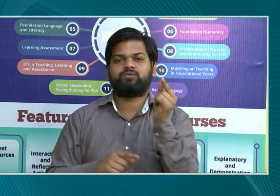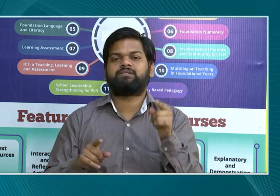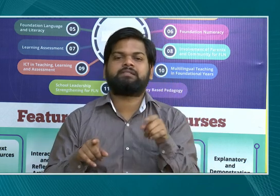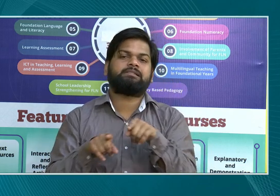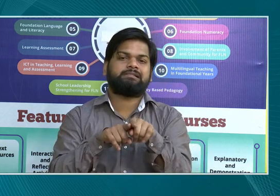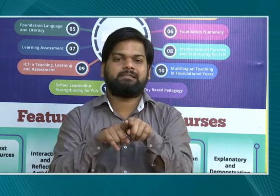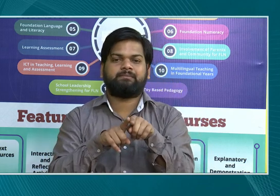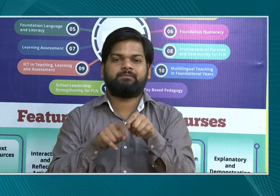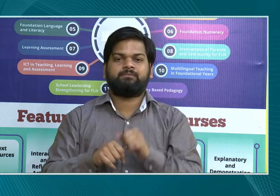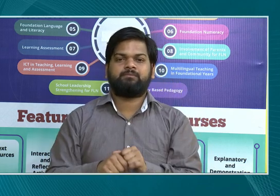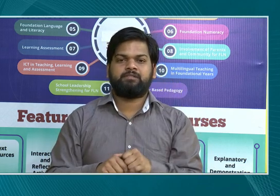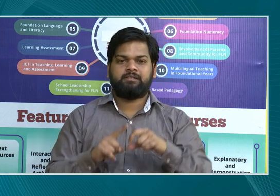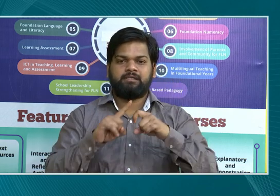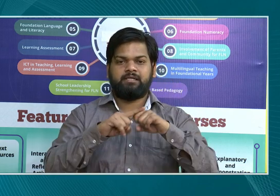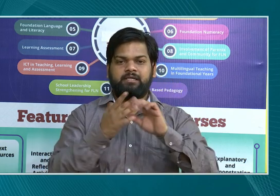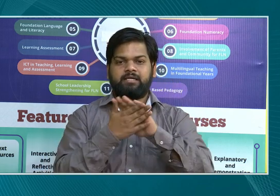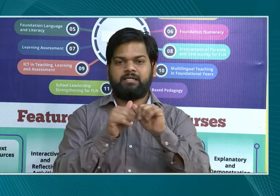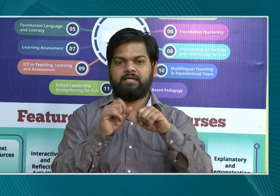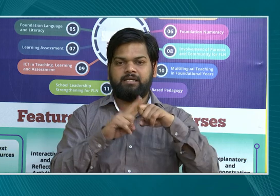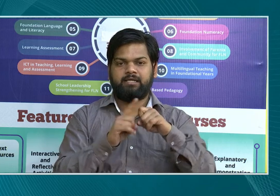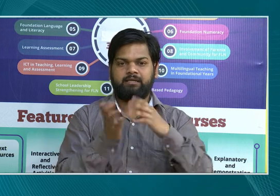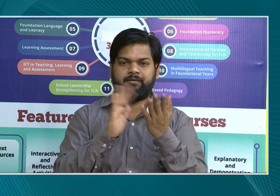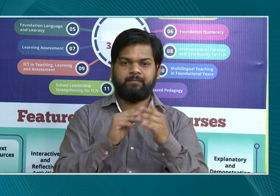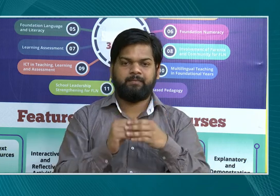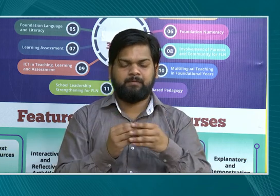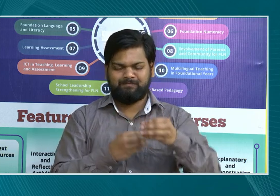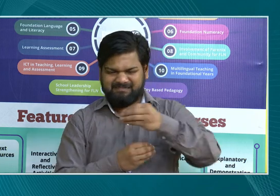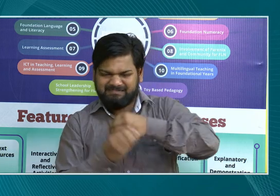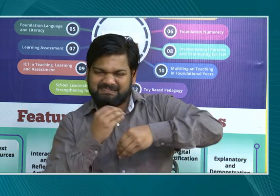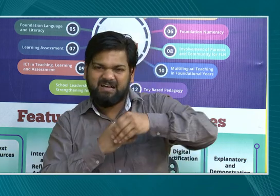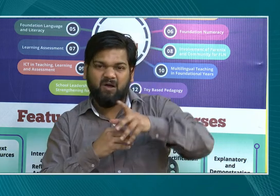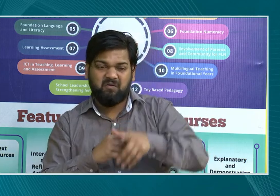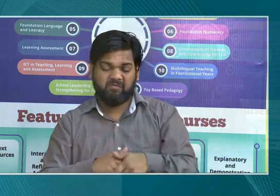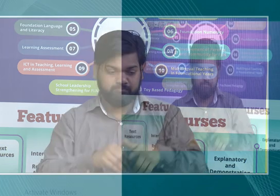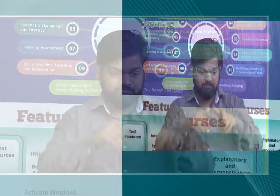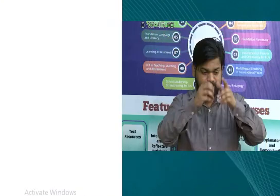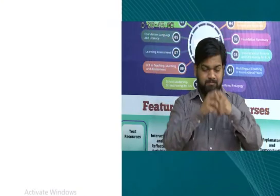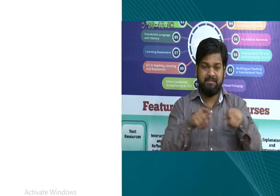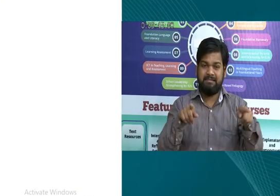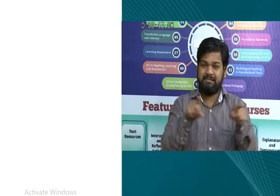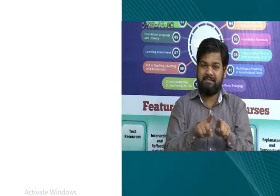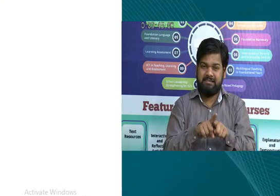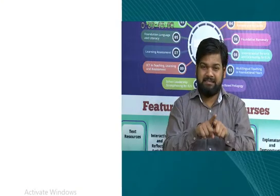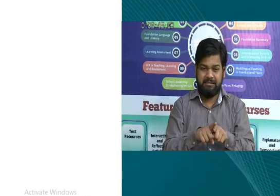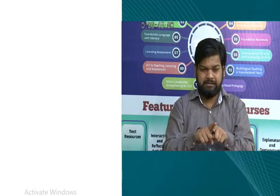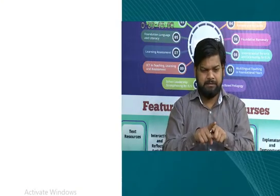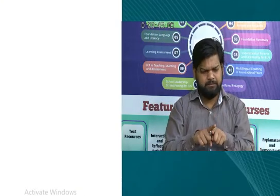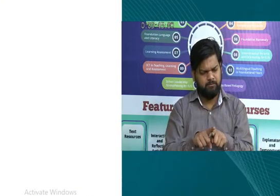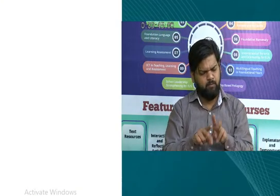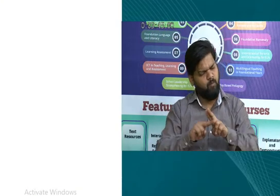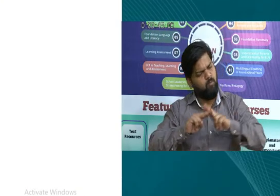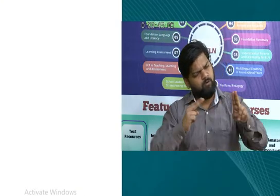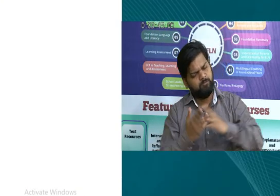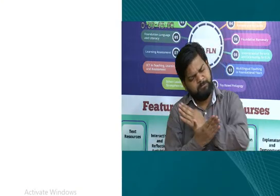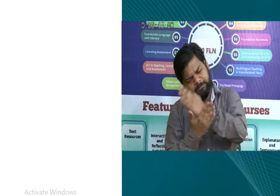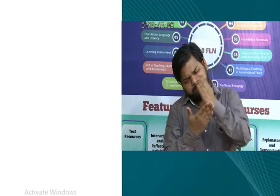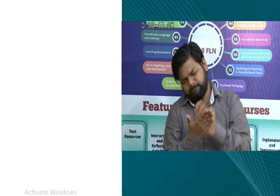देना है ना चौपट चौपट करना जड़ से उखाड़ फेंकना और जो है जमीनी